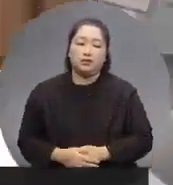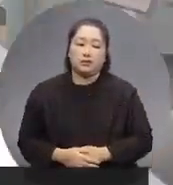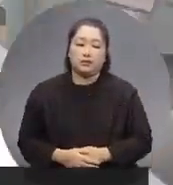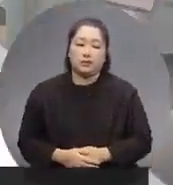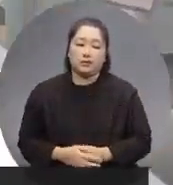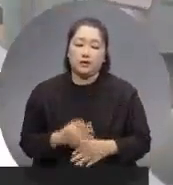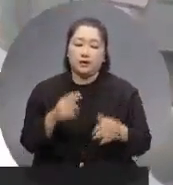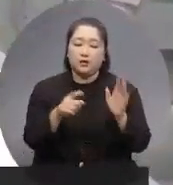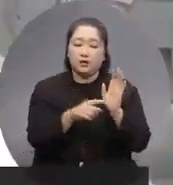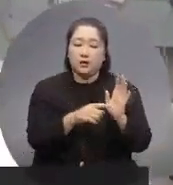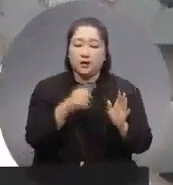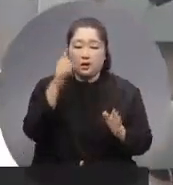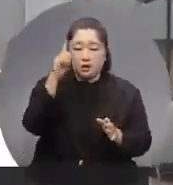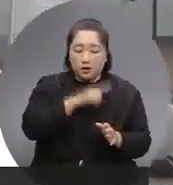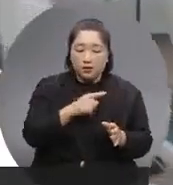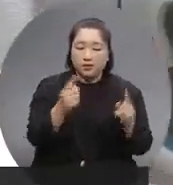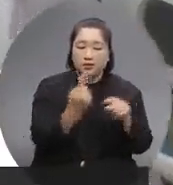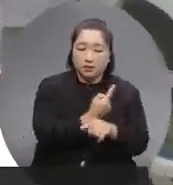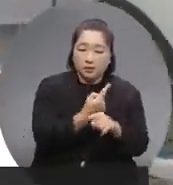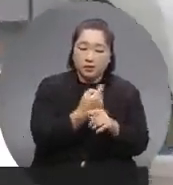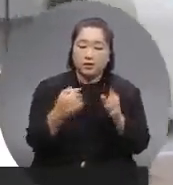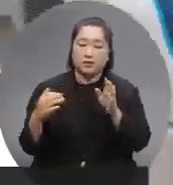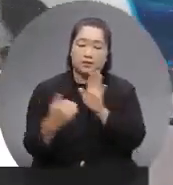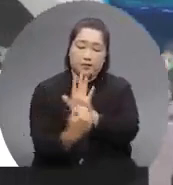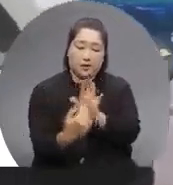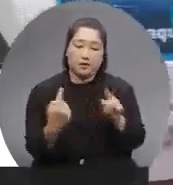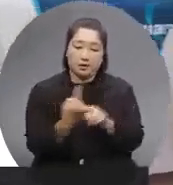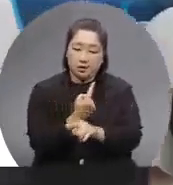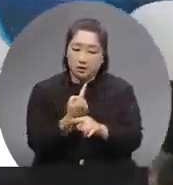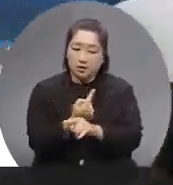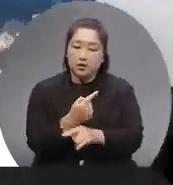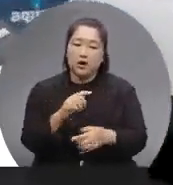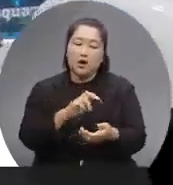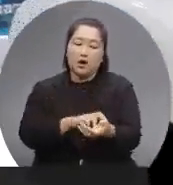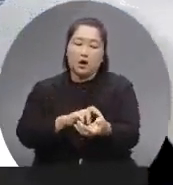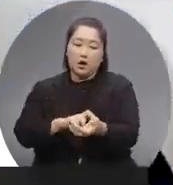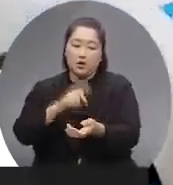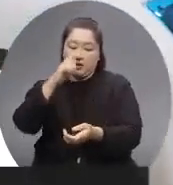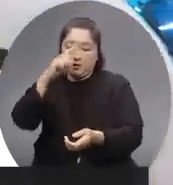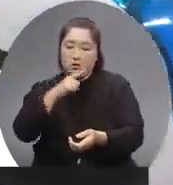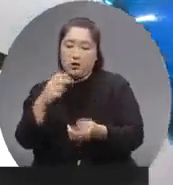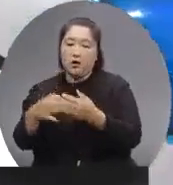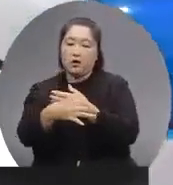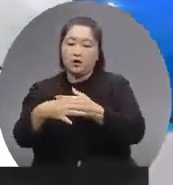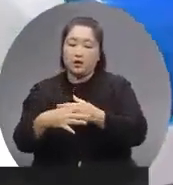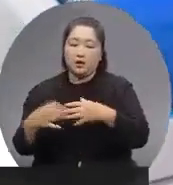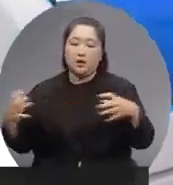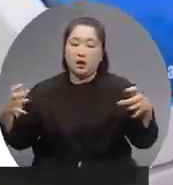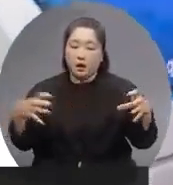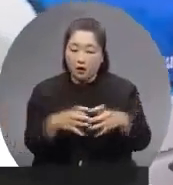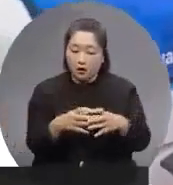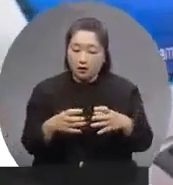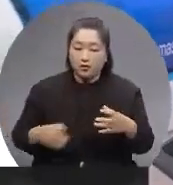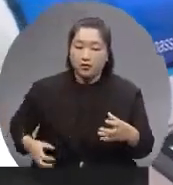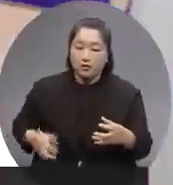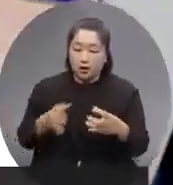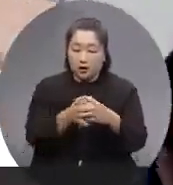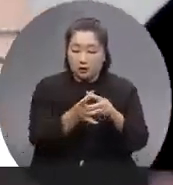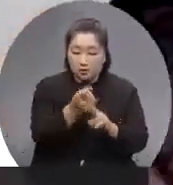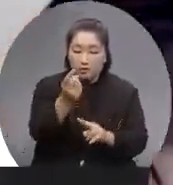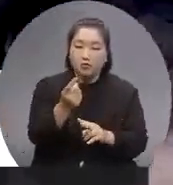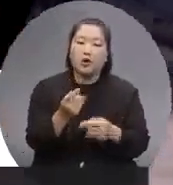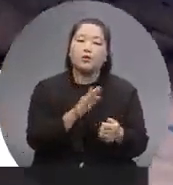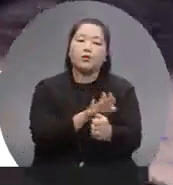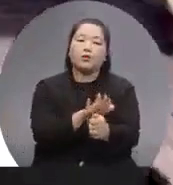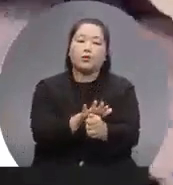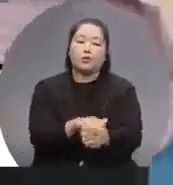치료라든가 또는 또 면역 치료 같은 경우는 그 한의학과 서양의학이 서로 융합을